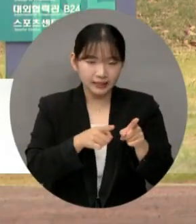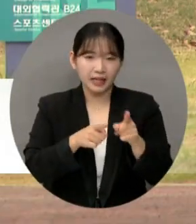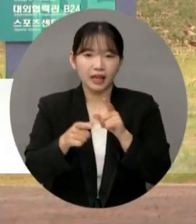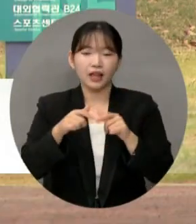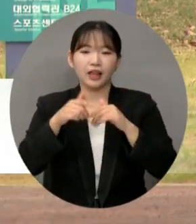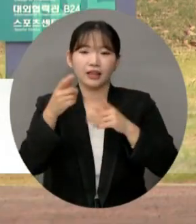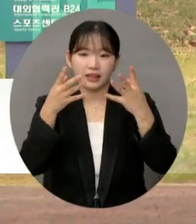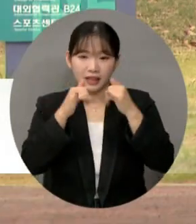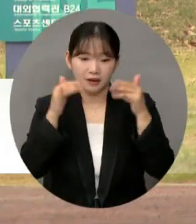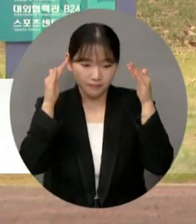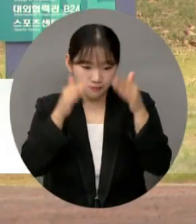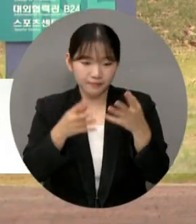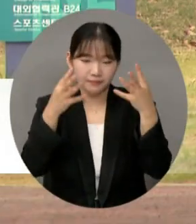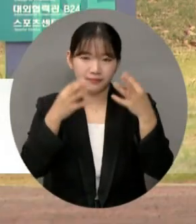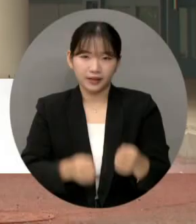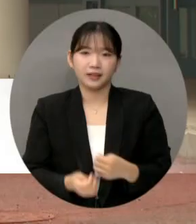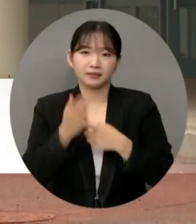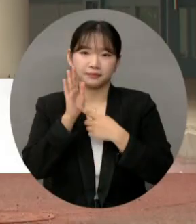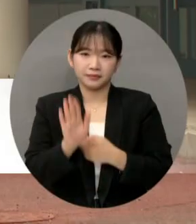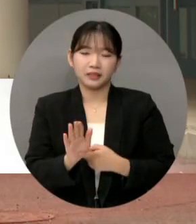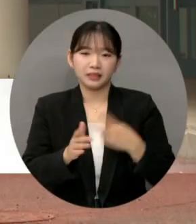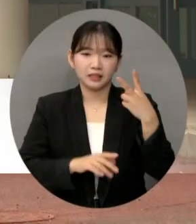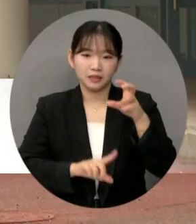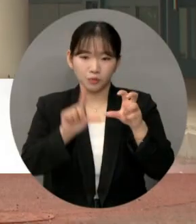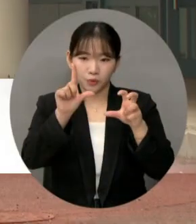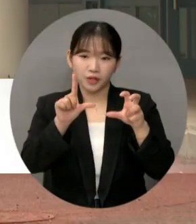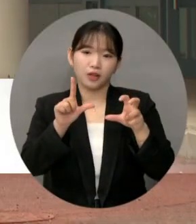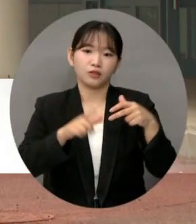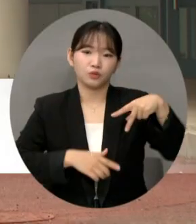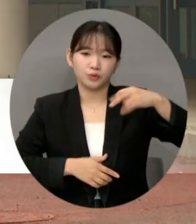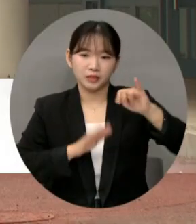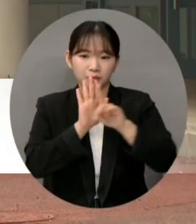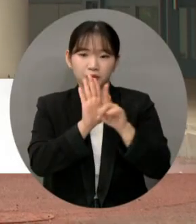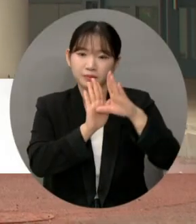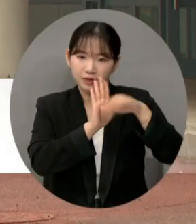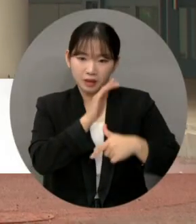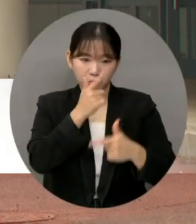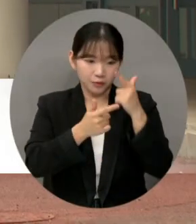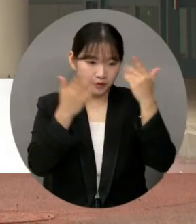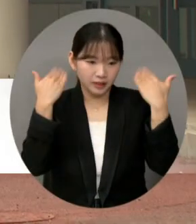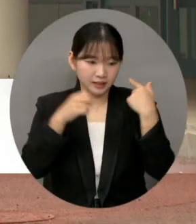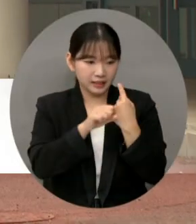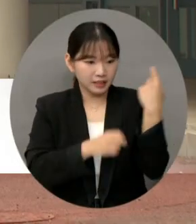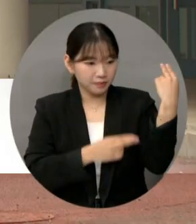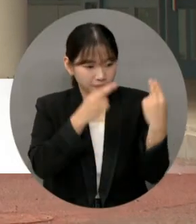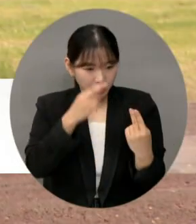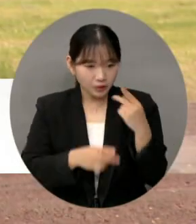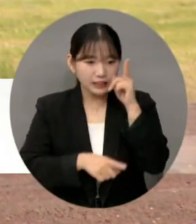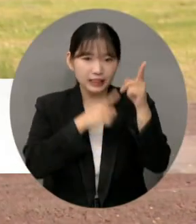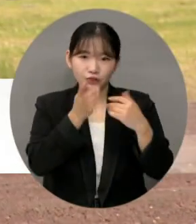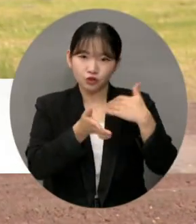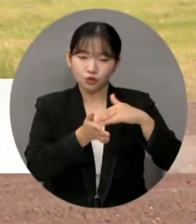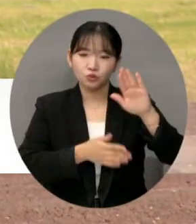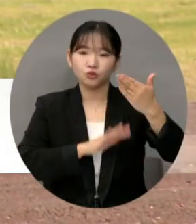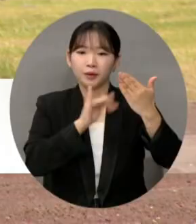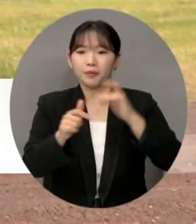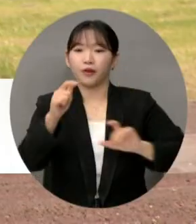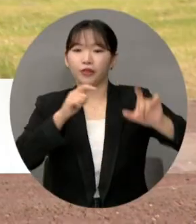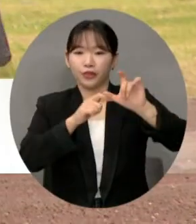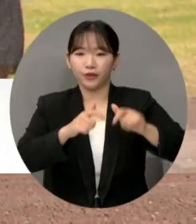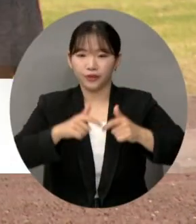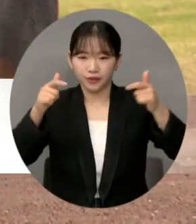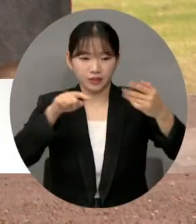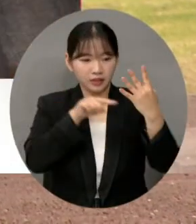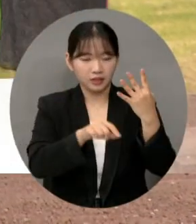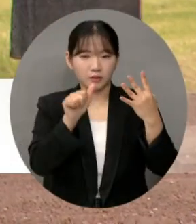상승한 것으로 나타났습니다 2025학년도 수집에서 목포대학교 지난해보다 지원자가 900여명 늘어나